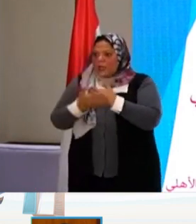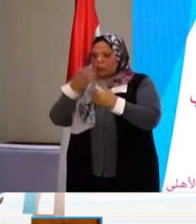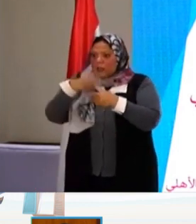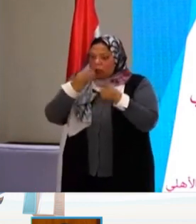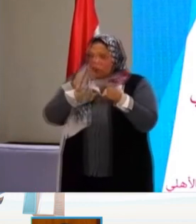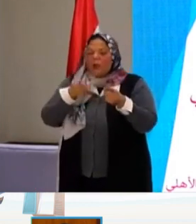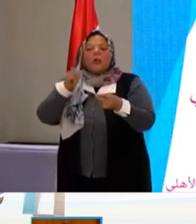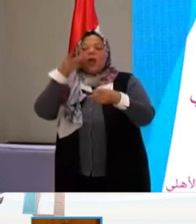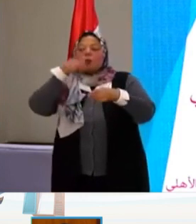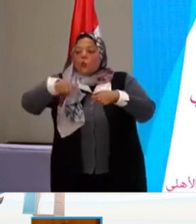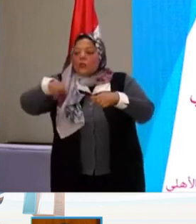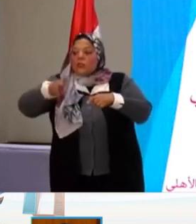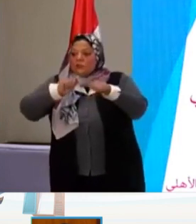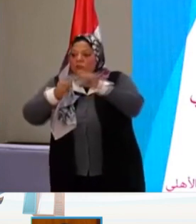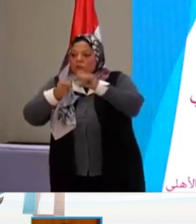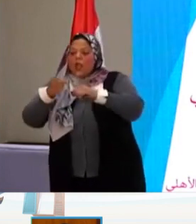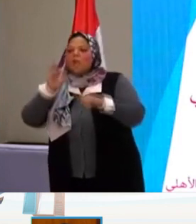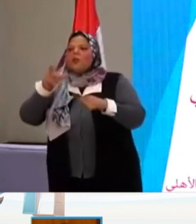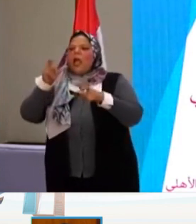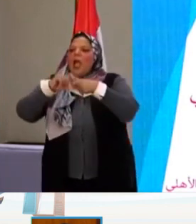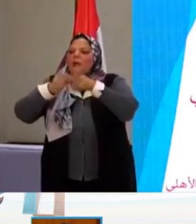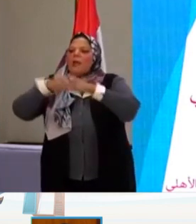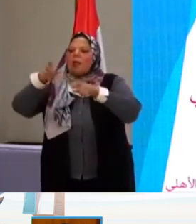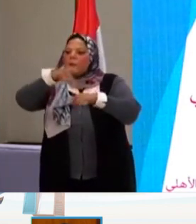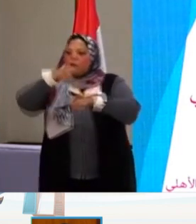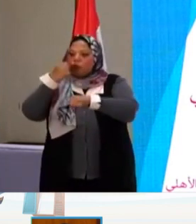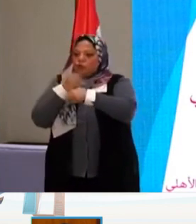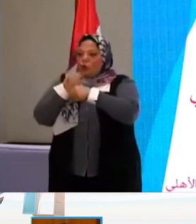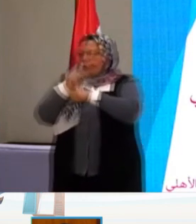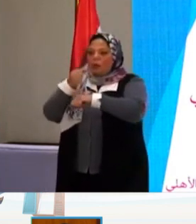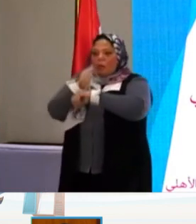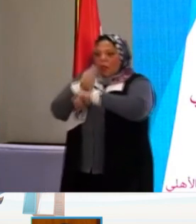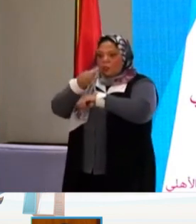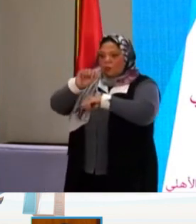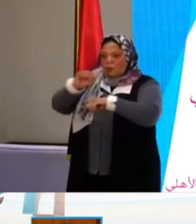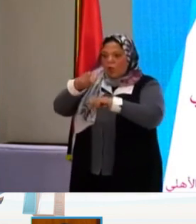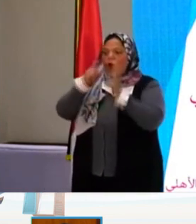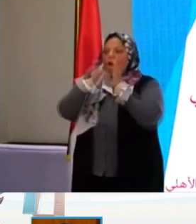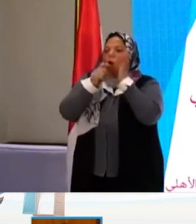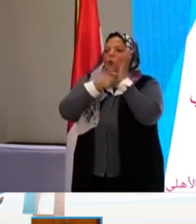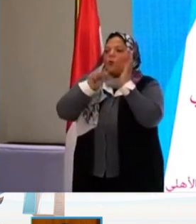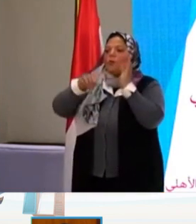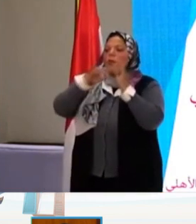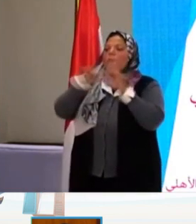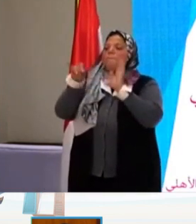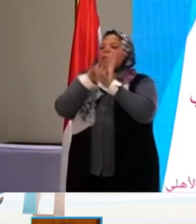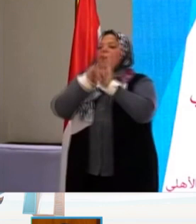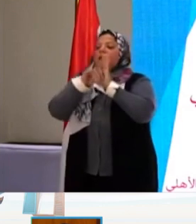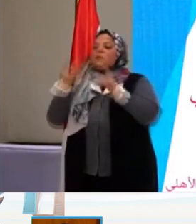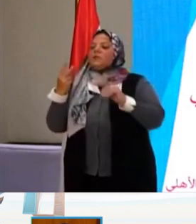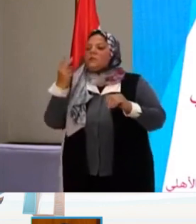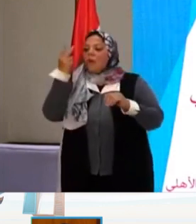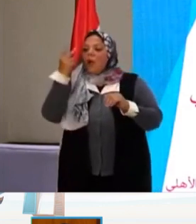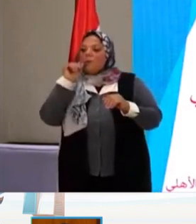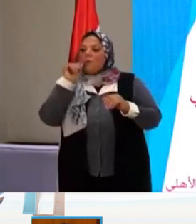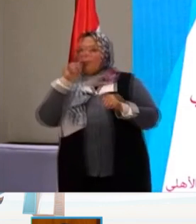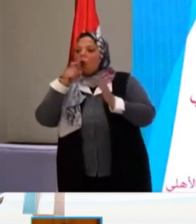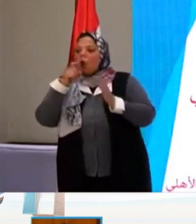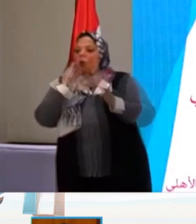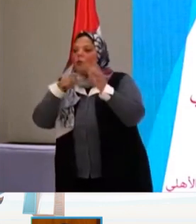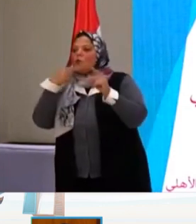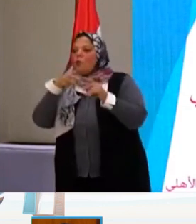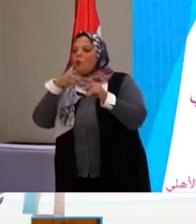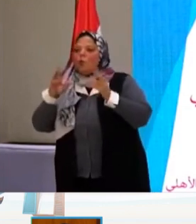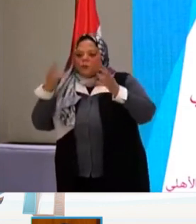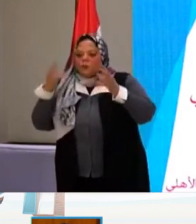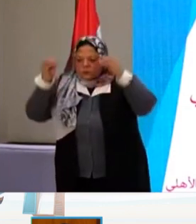بزيادة المدة لسنة أخرى عشان هذه الجمعيات تلحق أن هي توفق أوضاعها. تمام، بكل تأكيد هو ده الهدف الرئيسي اللي احنا وده